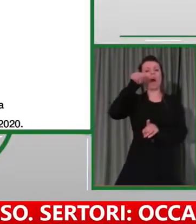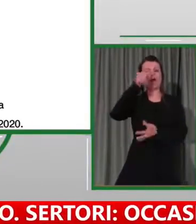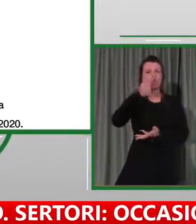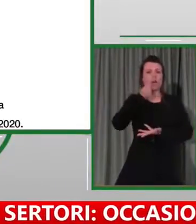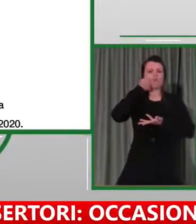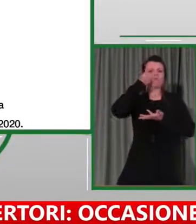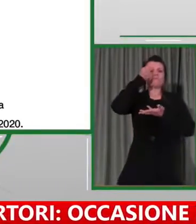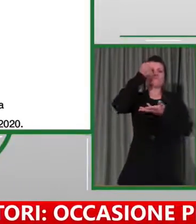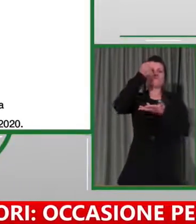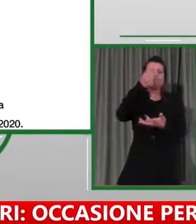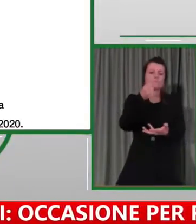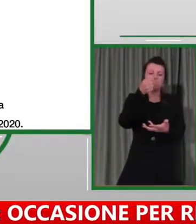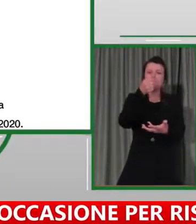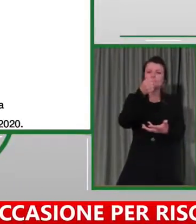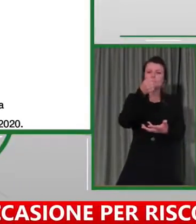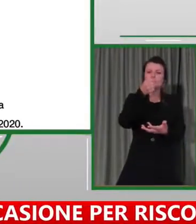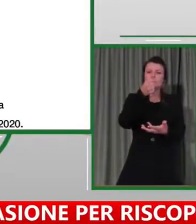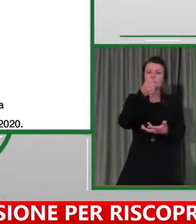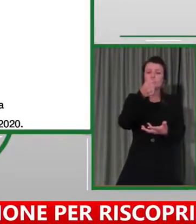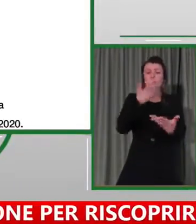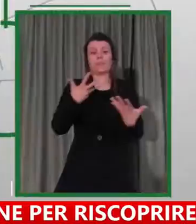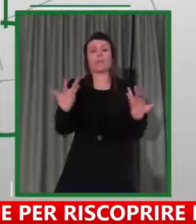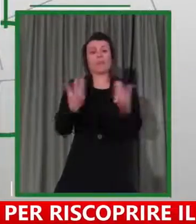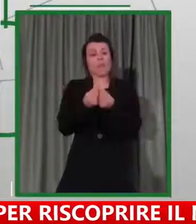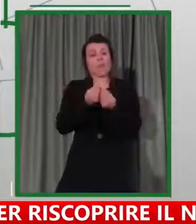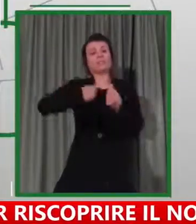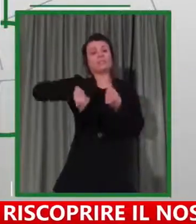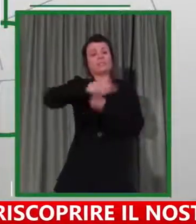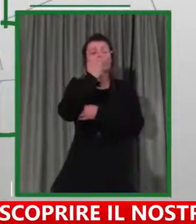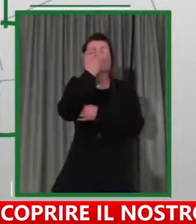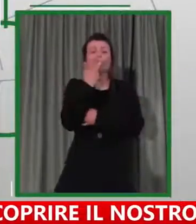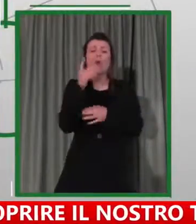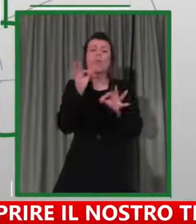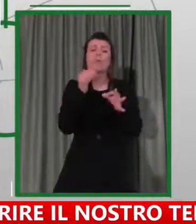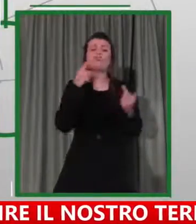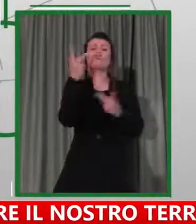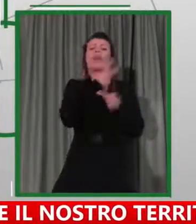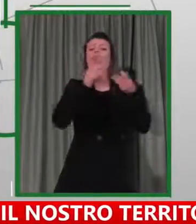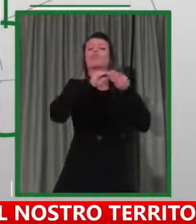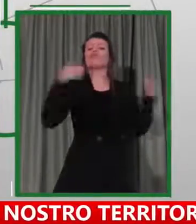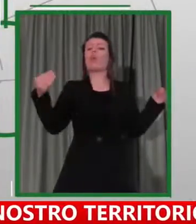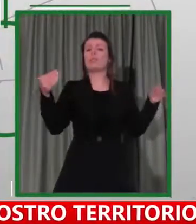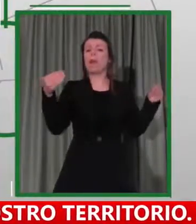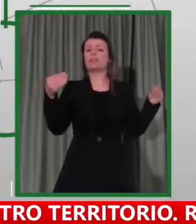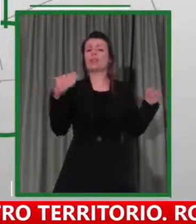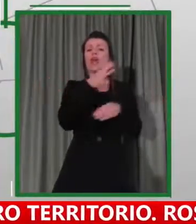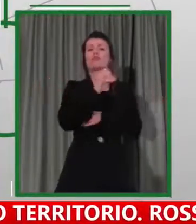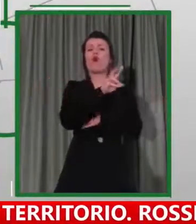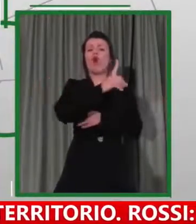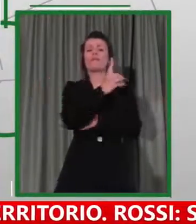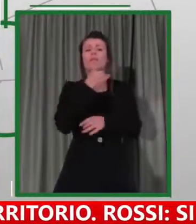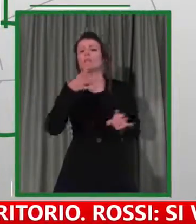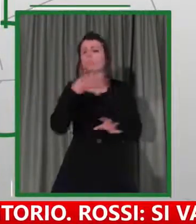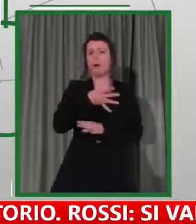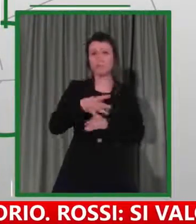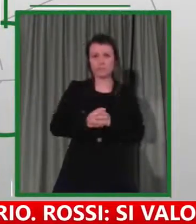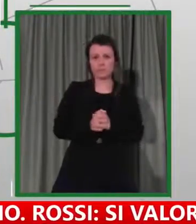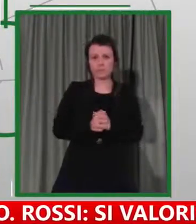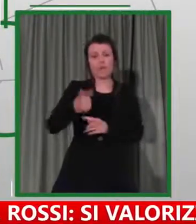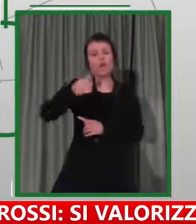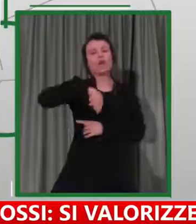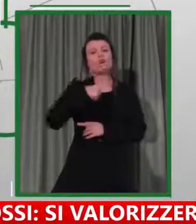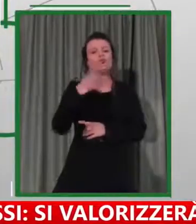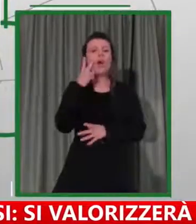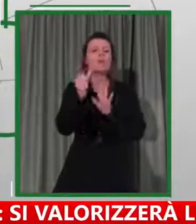insieme cerca di sconfiggere, trova gli strumenti per sconfiggere il Covid. Abbiamo previsto 18 mesi